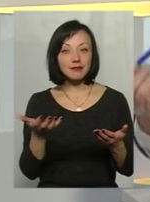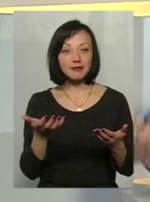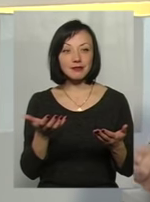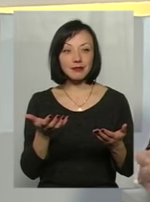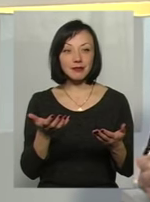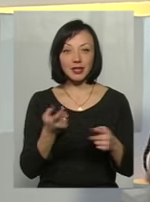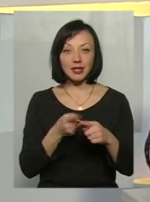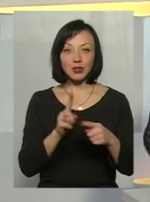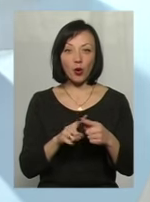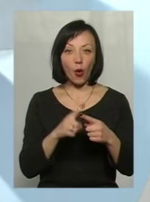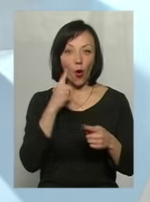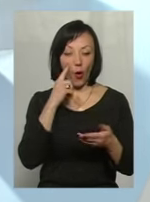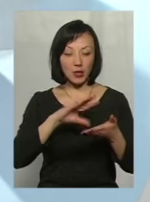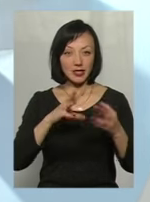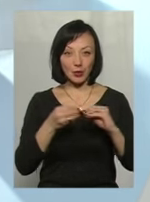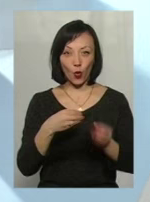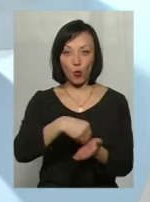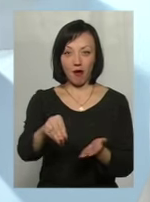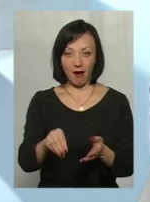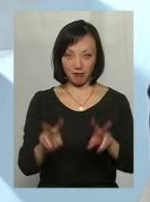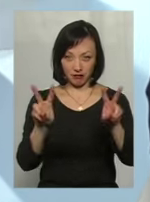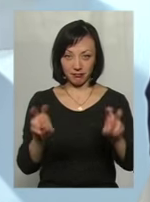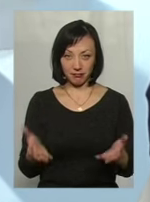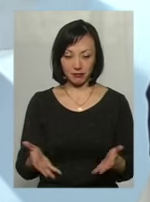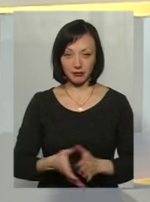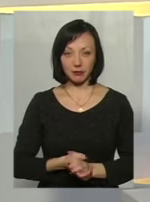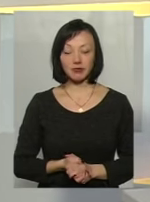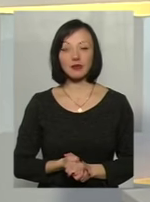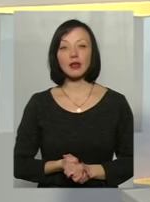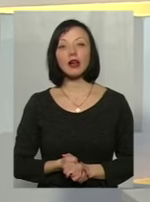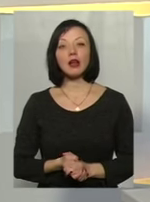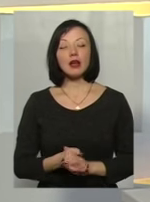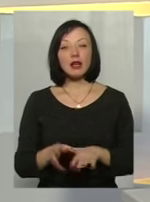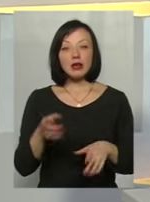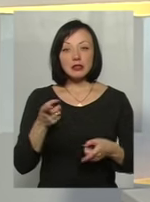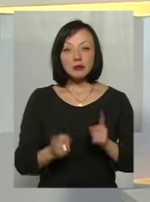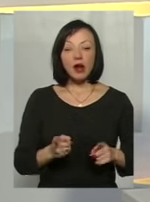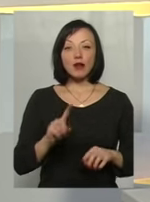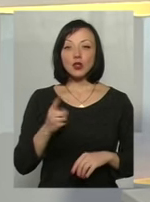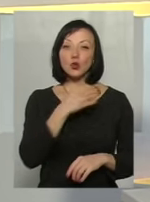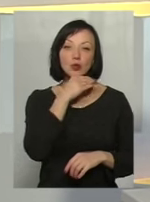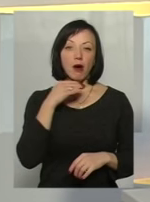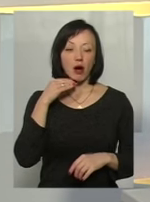авансом ми цю оцінку все ж таки купляємо. Ось, але насправді